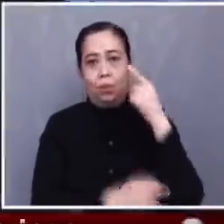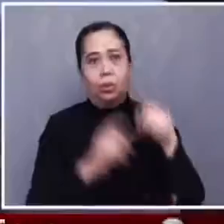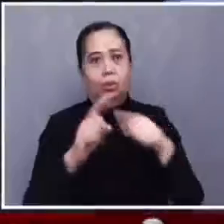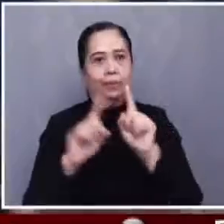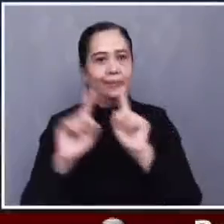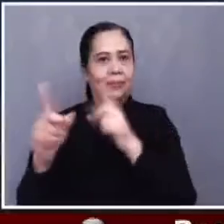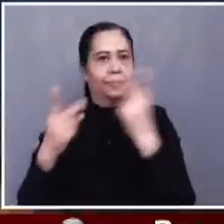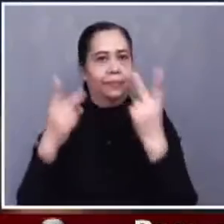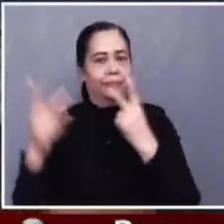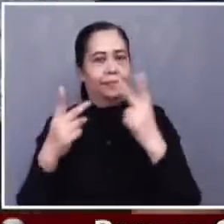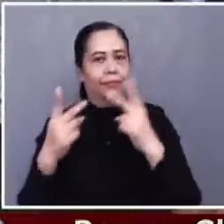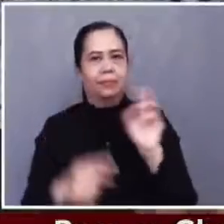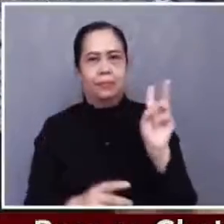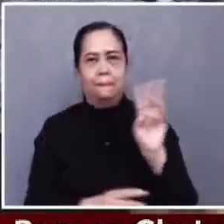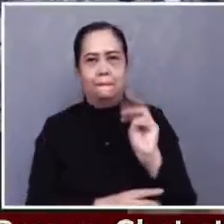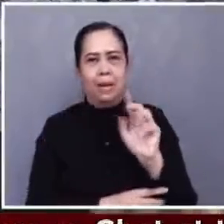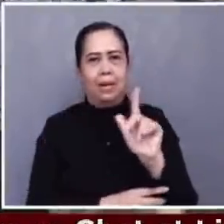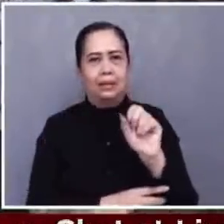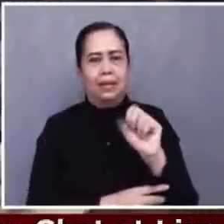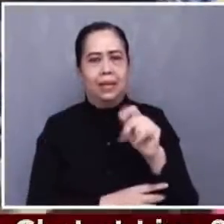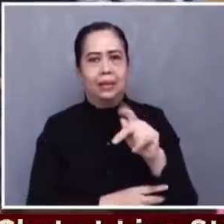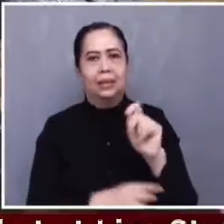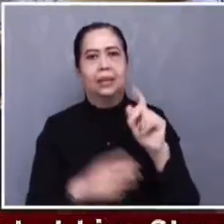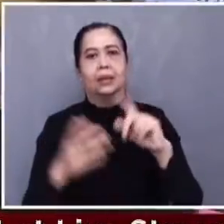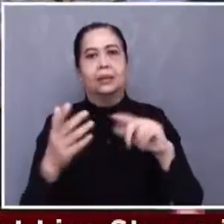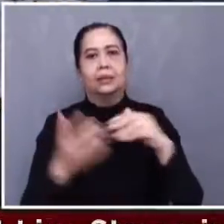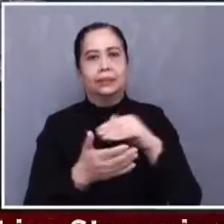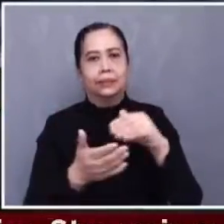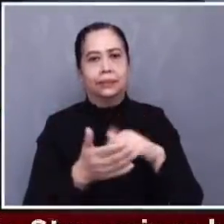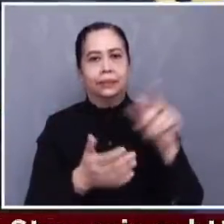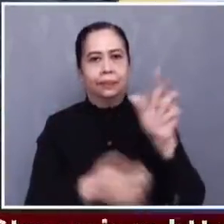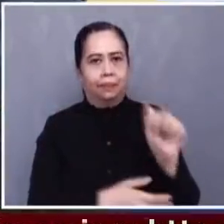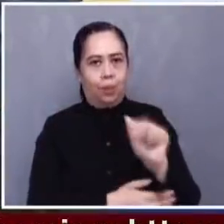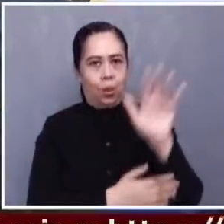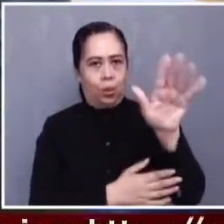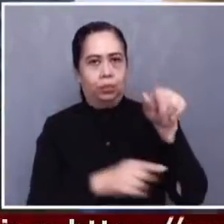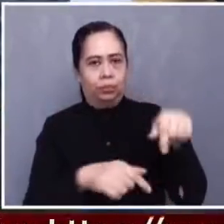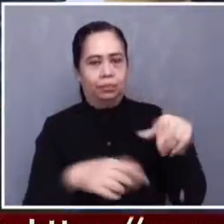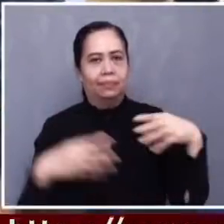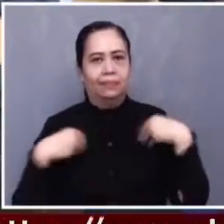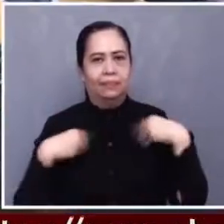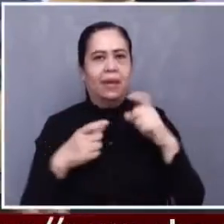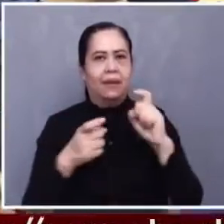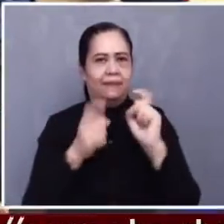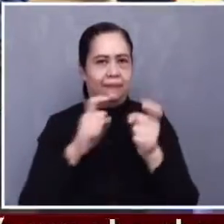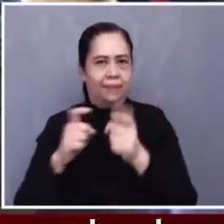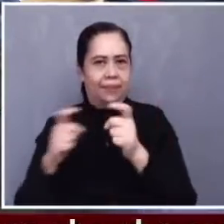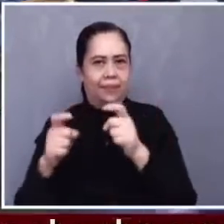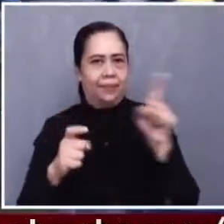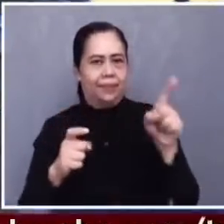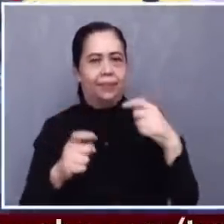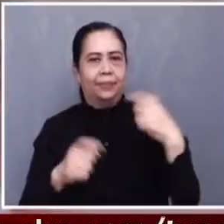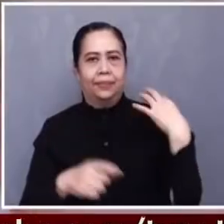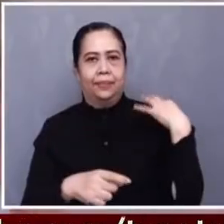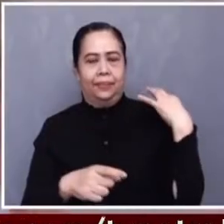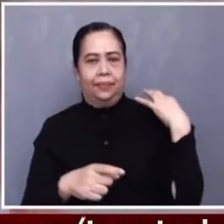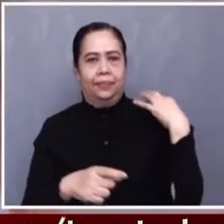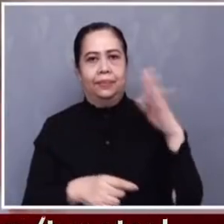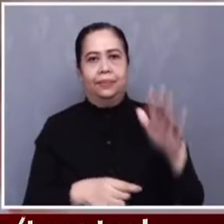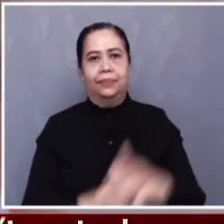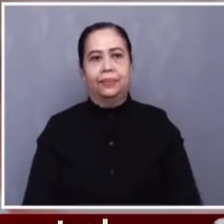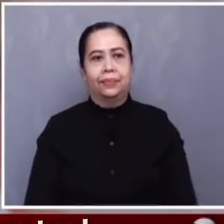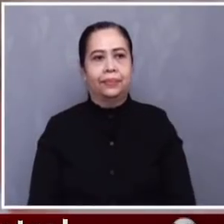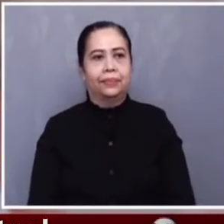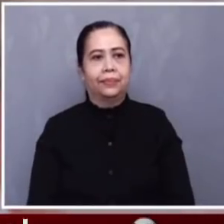sa Malasakit Center sa Antipolo City. Dito niya inaming may pagbabago sa kanyang kandidatura.